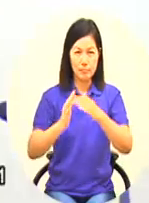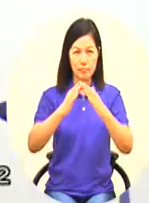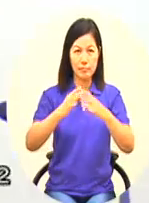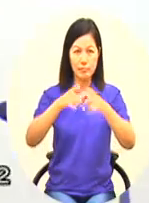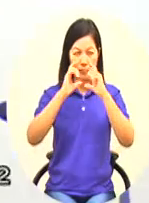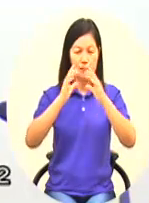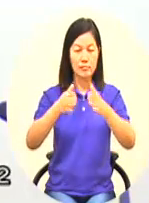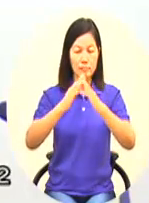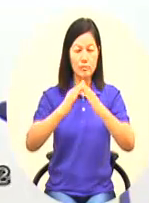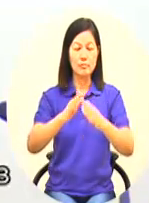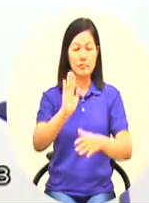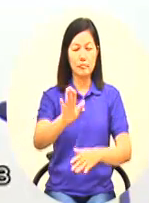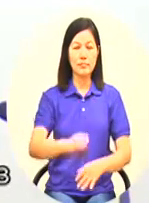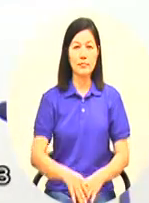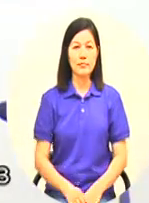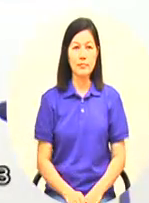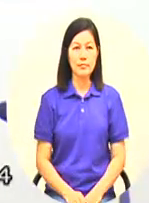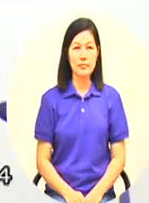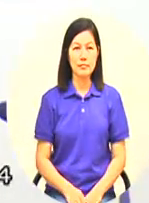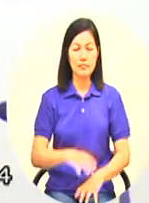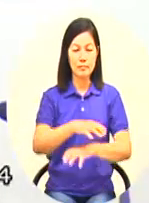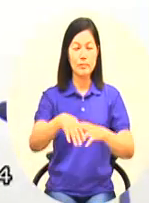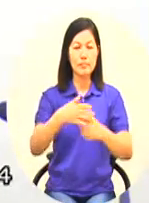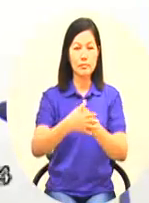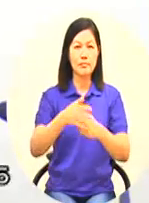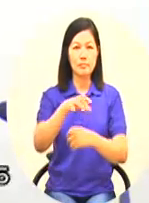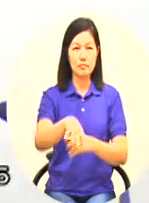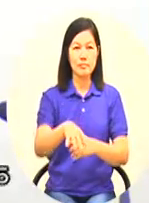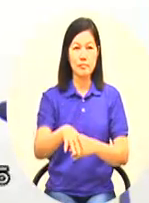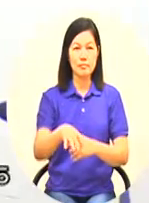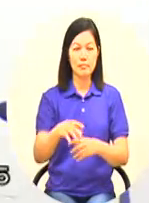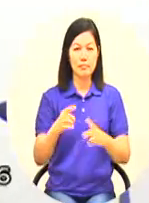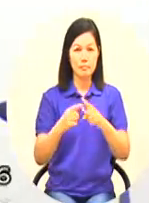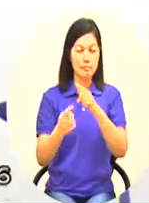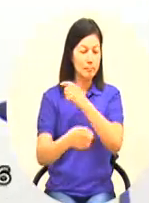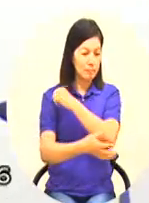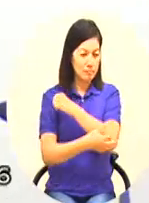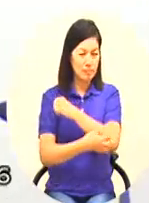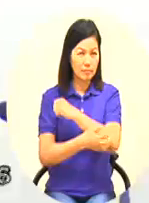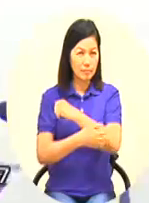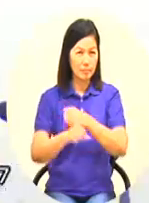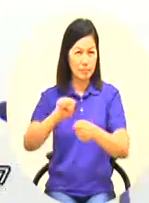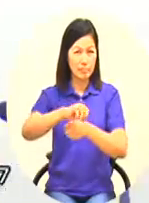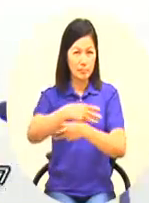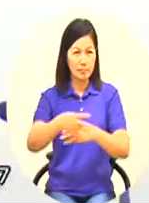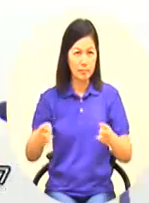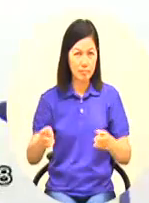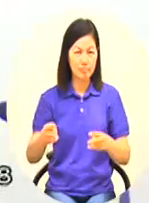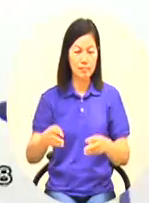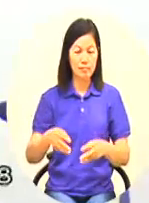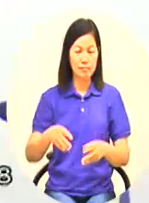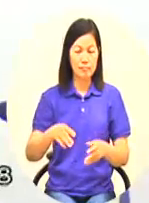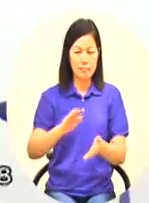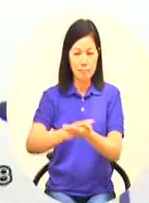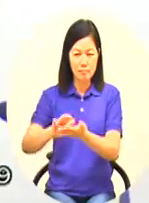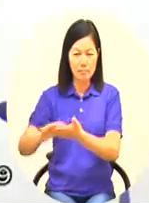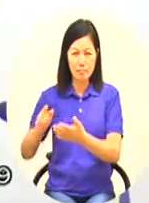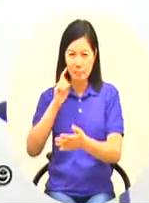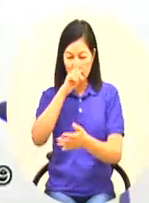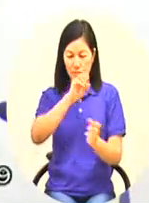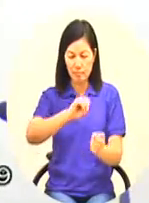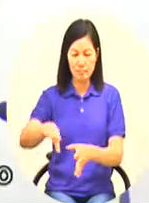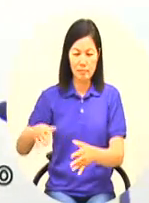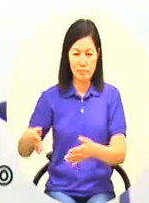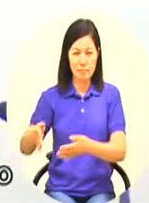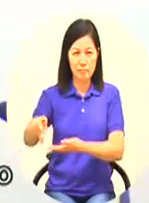的这个人员可以说是不眠不休都加班，然后再清运这一些垃圾。那我们现